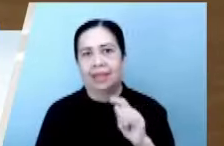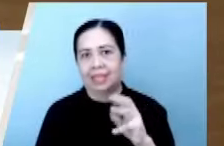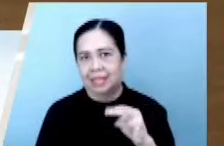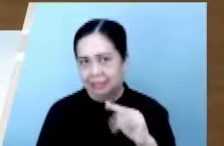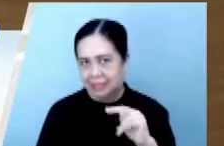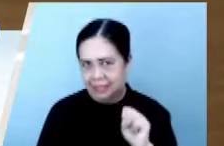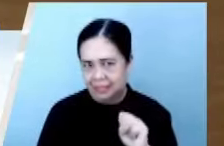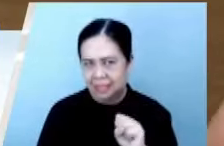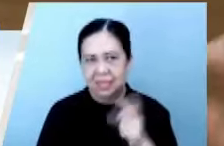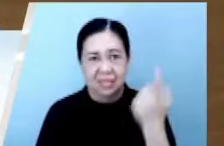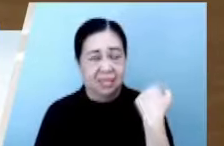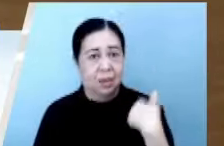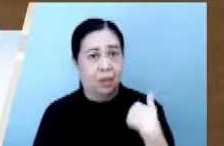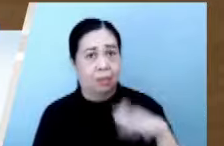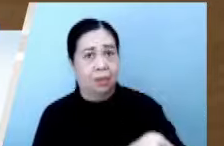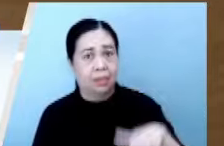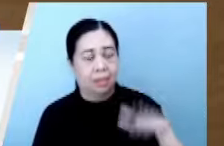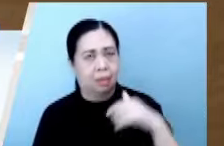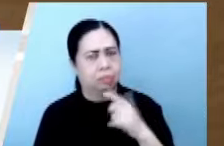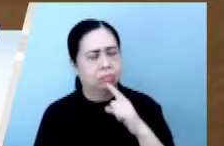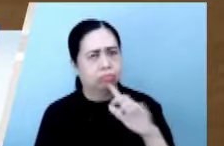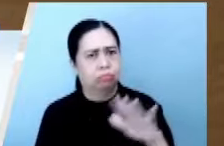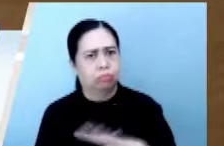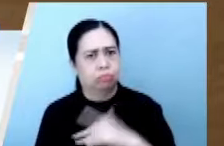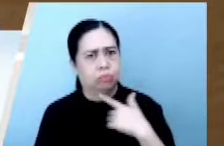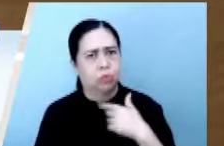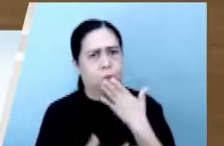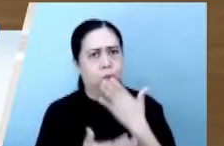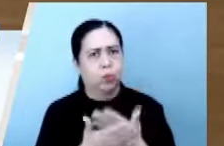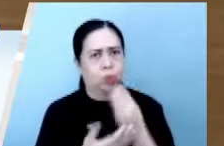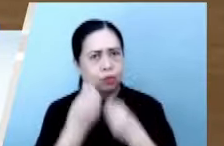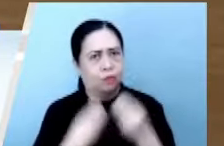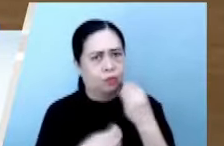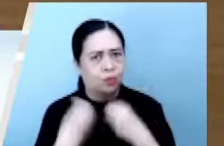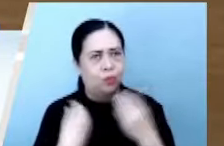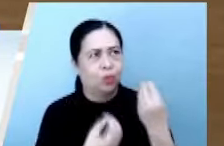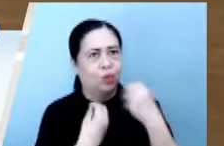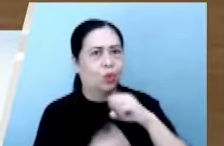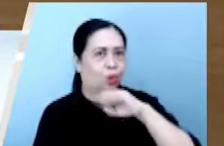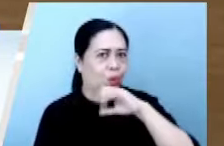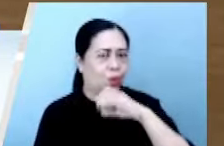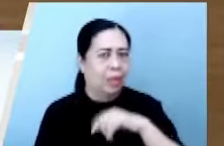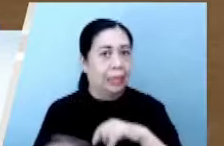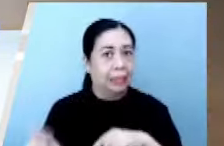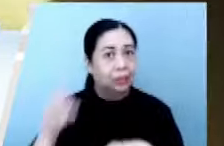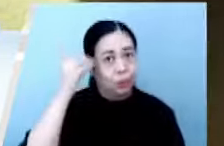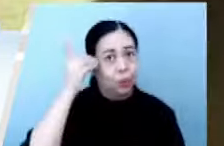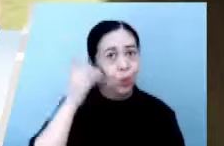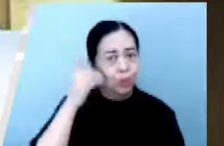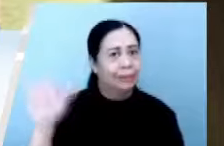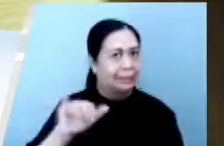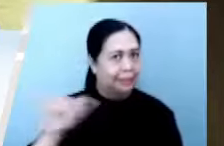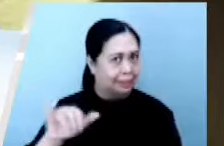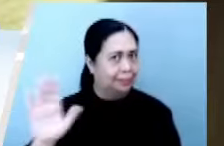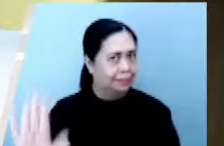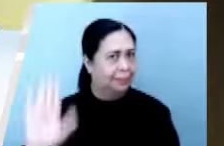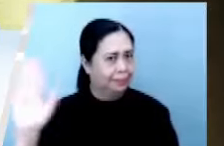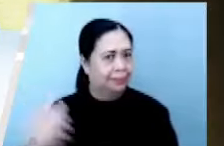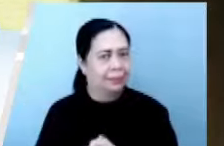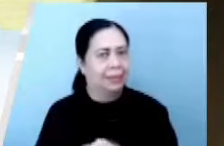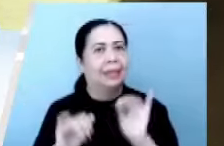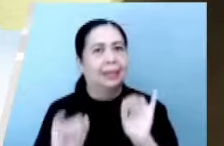kasi ako, sagana talaga ako sa masustansyang pagkain sa lola ko. At si Dong din, nung bata siya, ganun din pala sila. Yan ay kahit